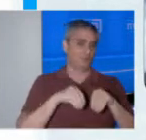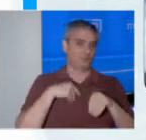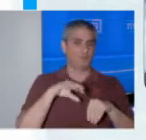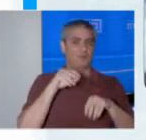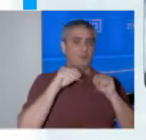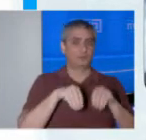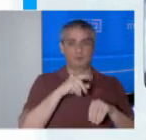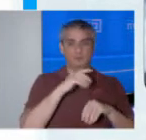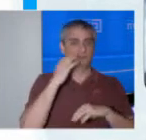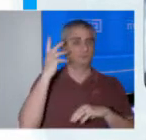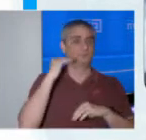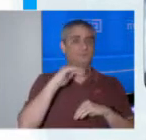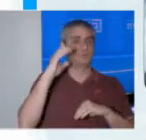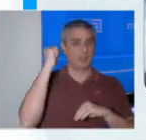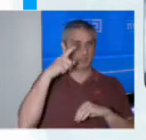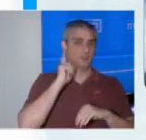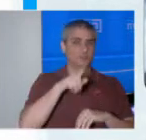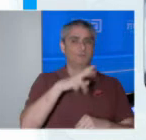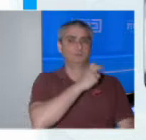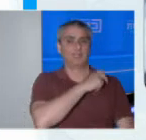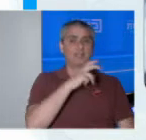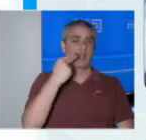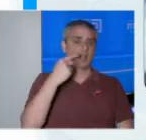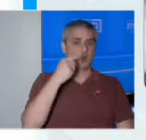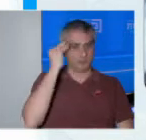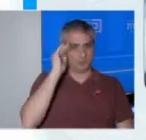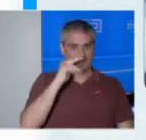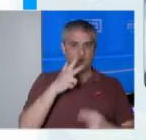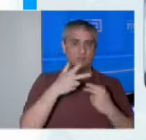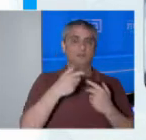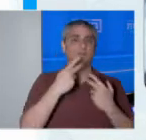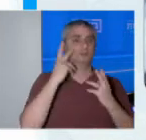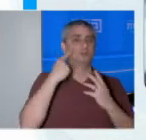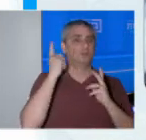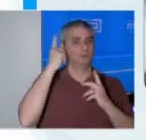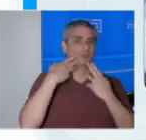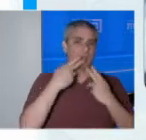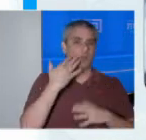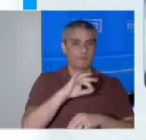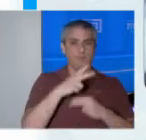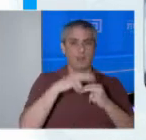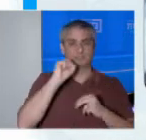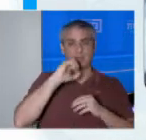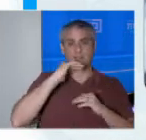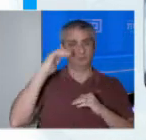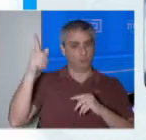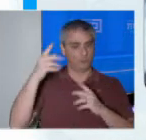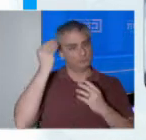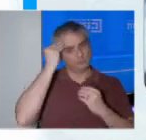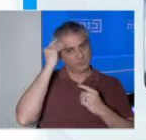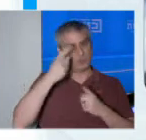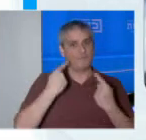בחרנו לנטוע במצפה אדר על שם סגן אדר גולדין, השם יקום דמו, סמוך לסילית שבשומרון, כאות וסמל